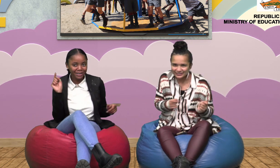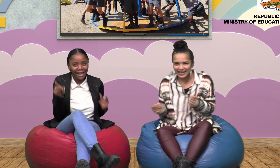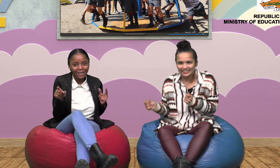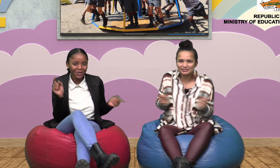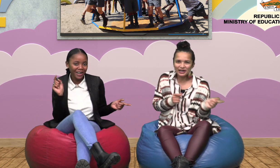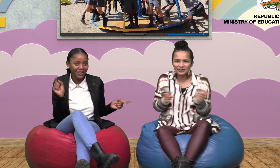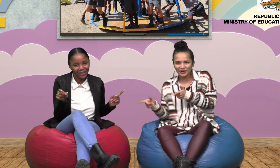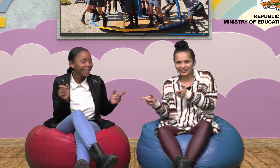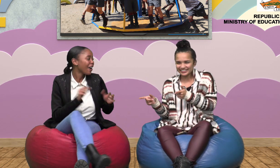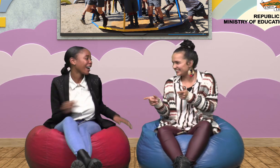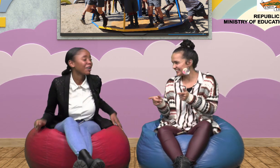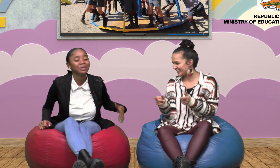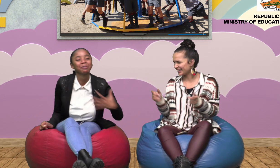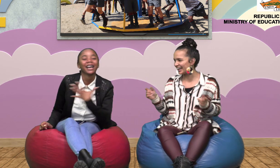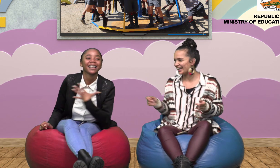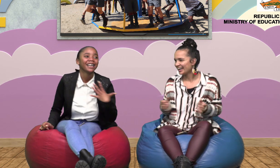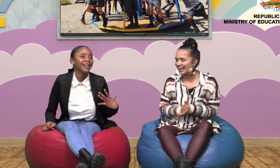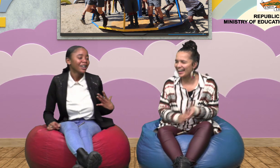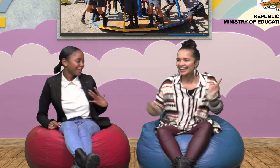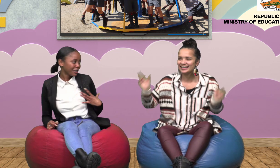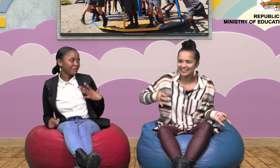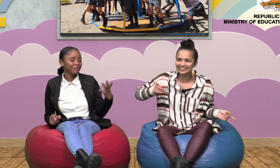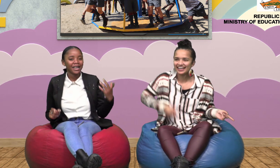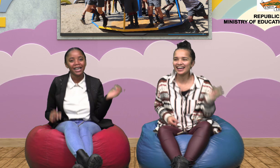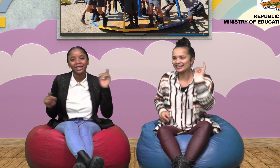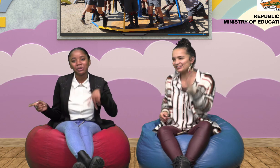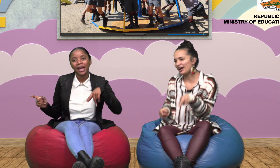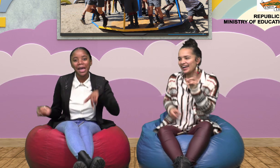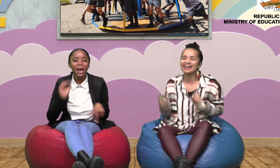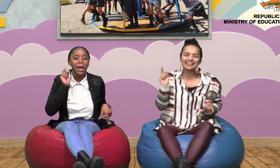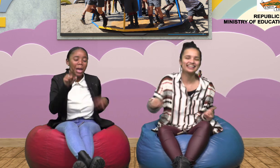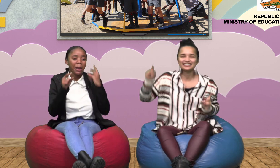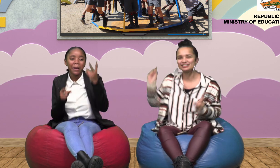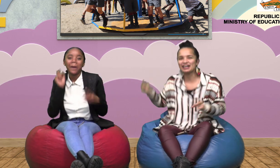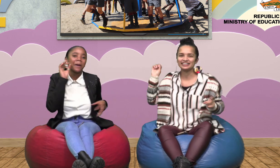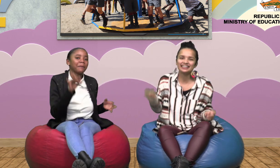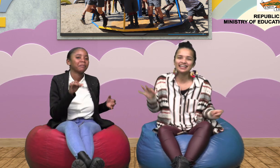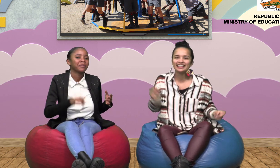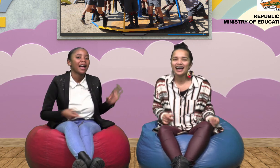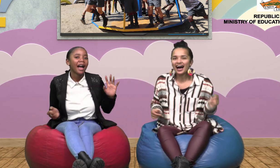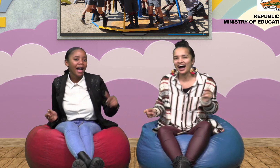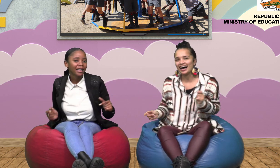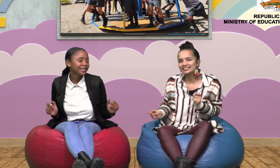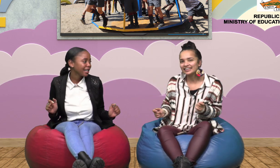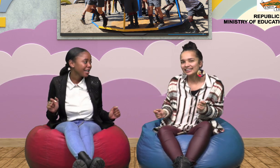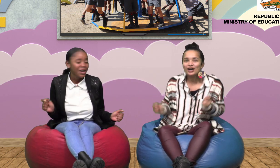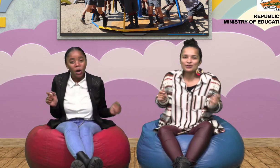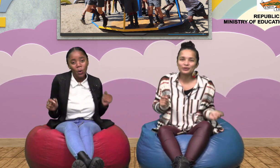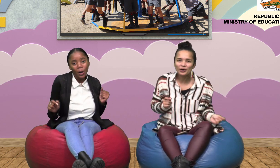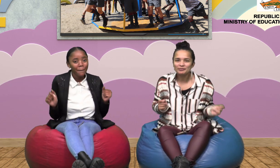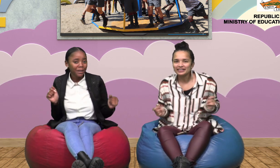jou stert so kort? Okay, kom ons Okay. begin. En 1, en 2, en 1, 2, 3.